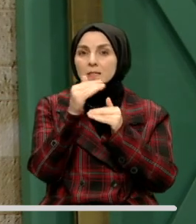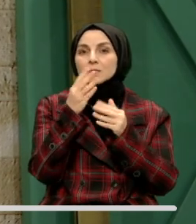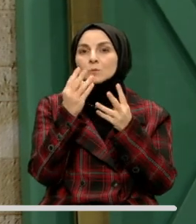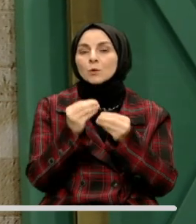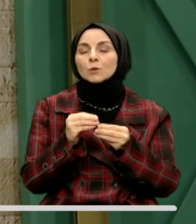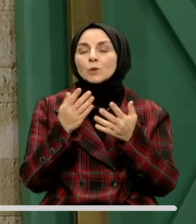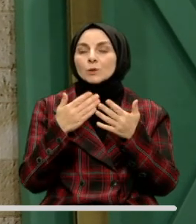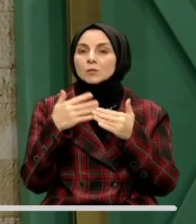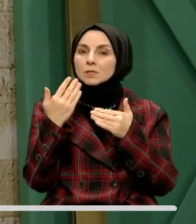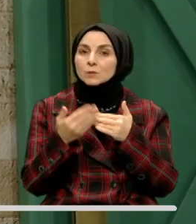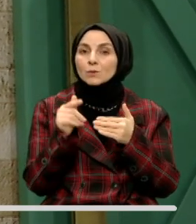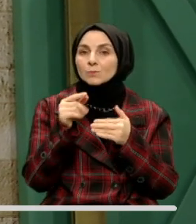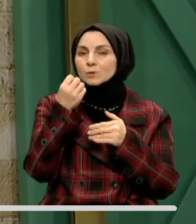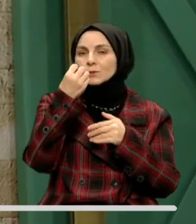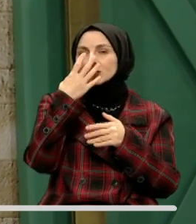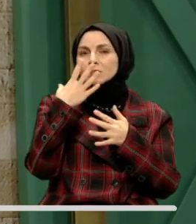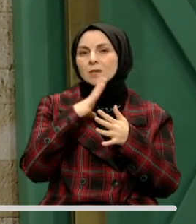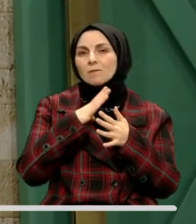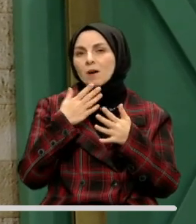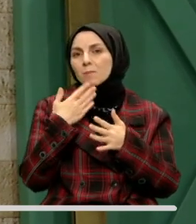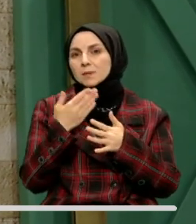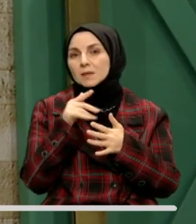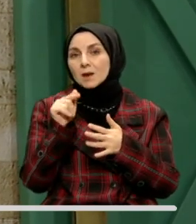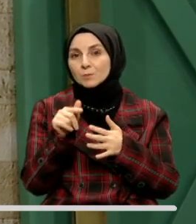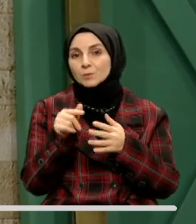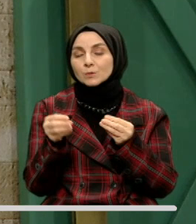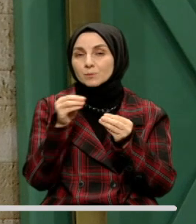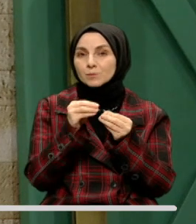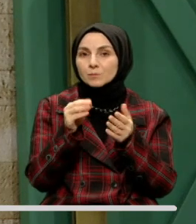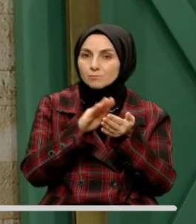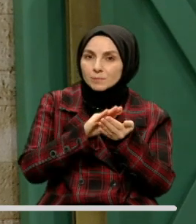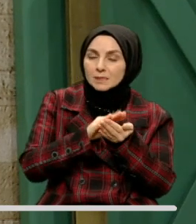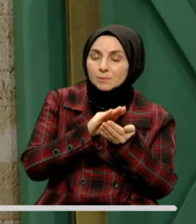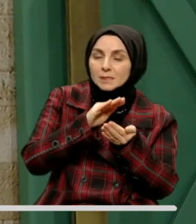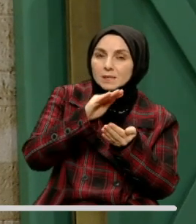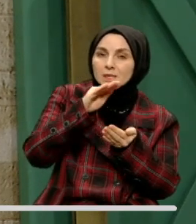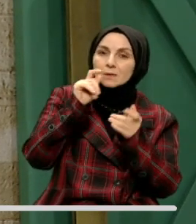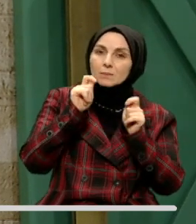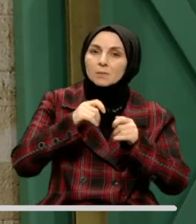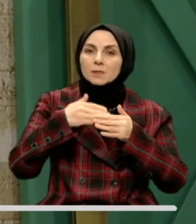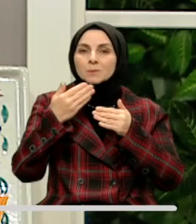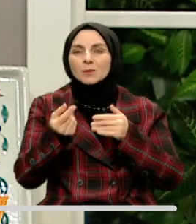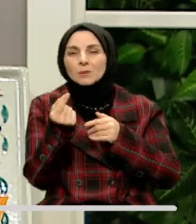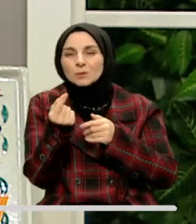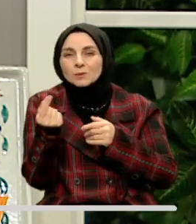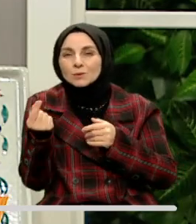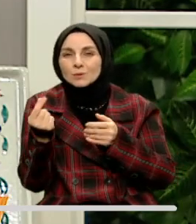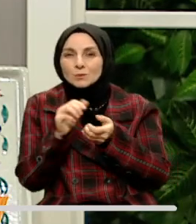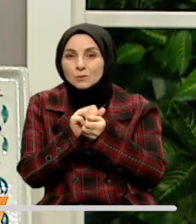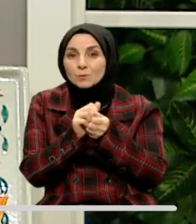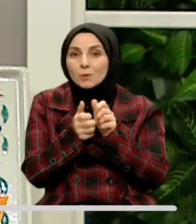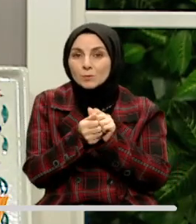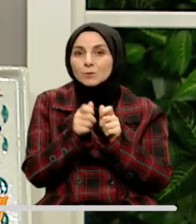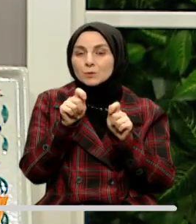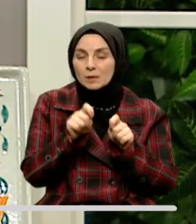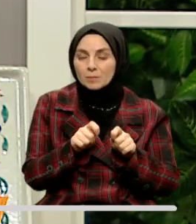tane çiçek nesnesi var. Hadi biz bunu koparalım, biriktirelim önümüzde. Sonra da küçük parçaları buruşturalım. Ne yapıyor? Küçük küçük